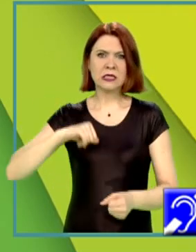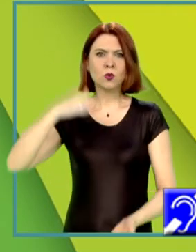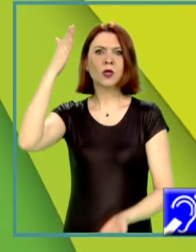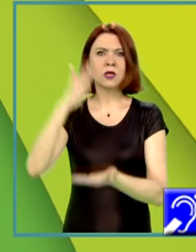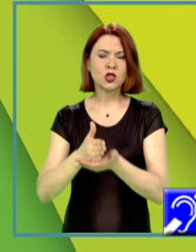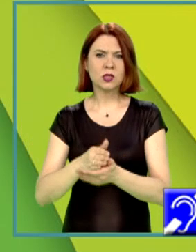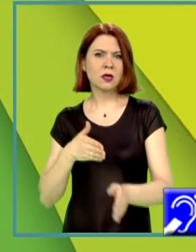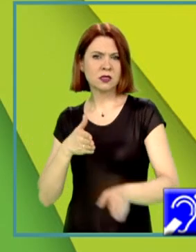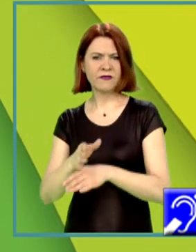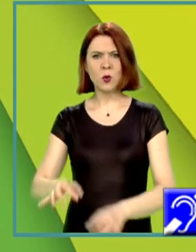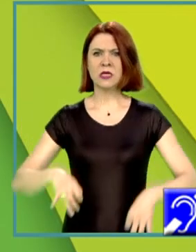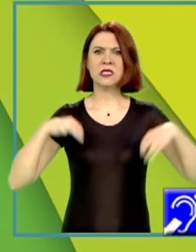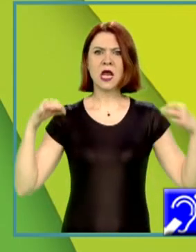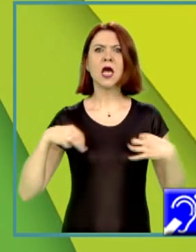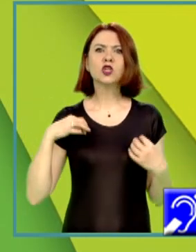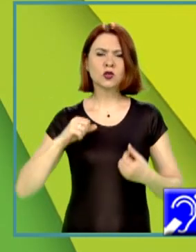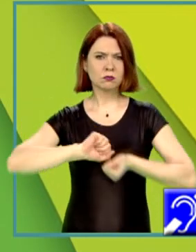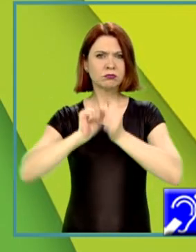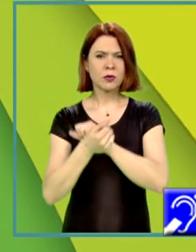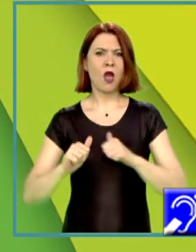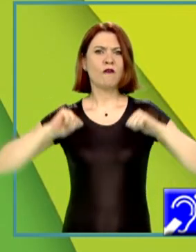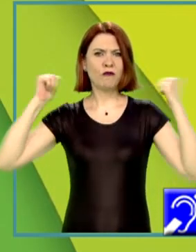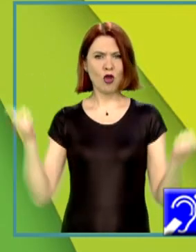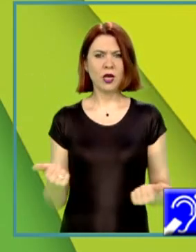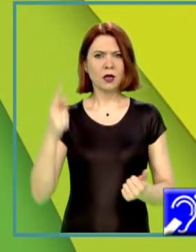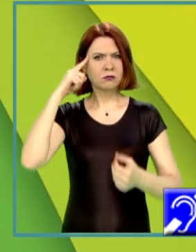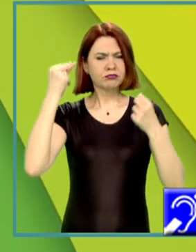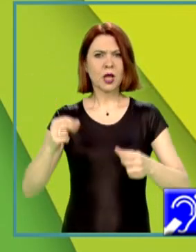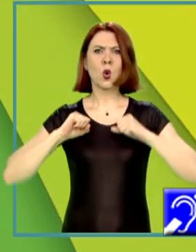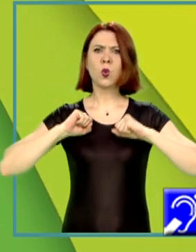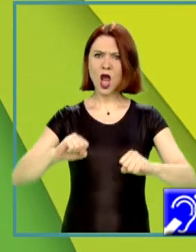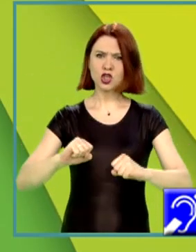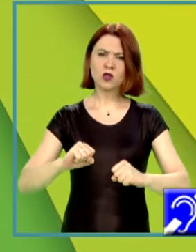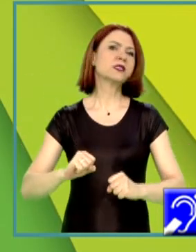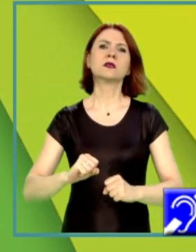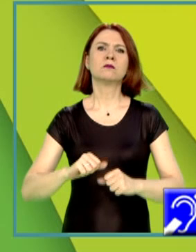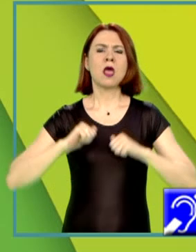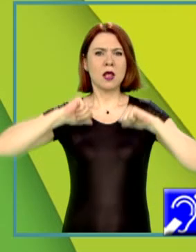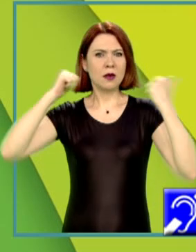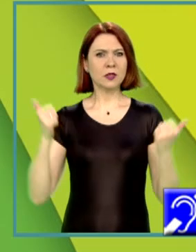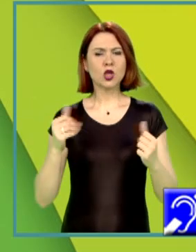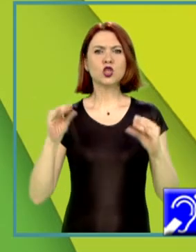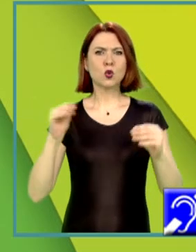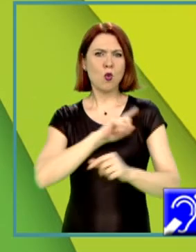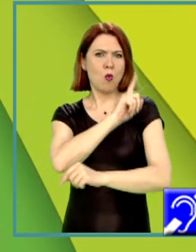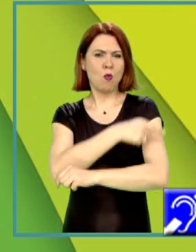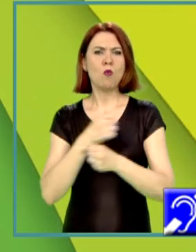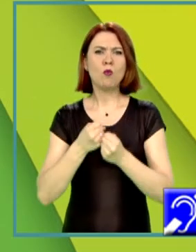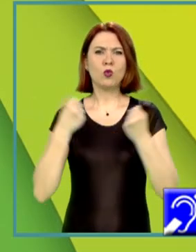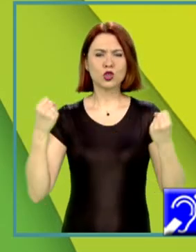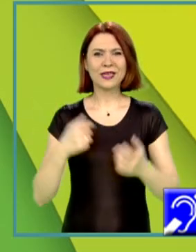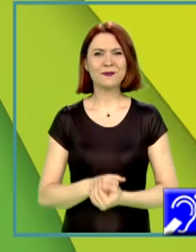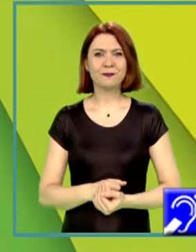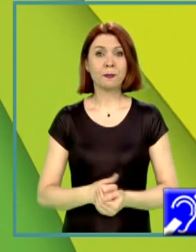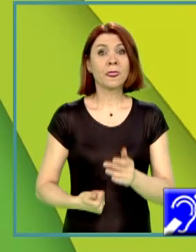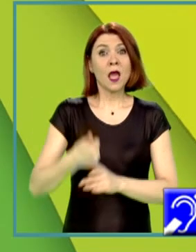hotărârea să devin Sănătos voinic Ager curajos blatul în spate și cunosc armonios dezvoltați